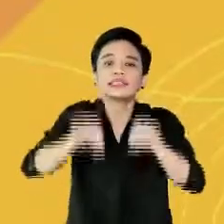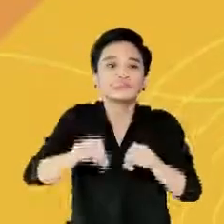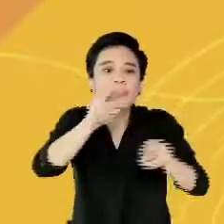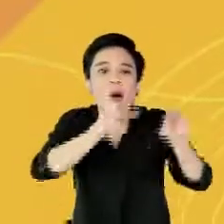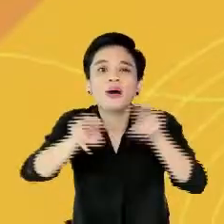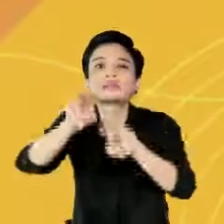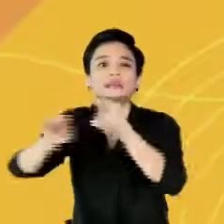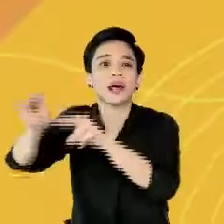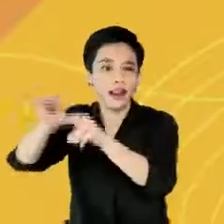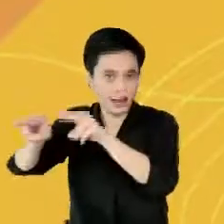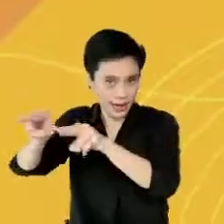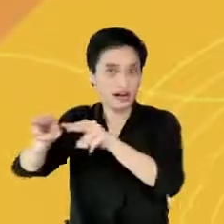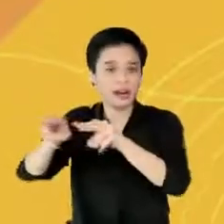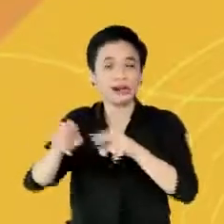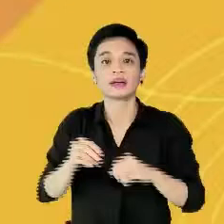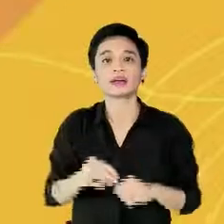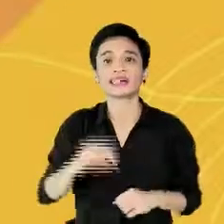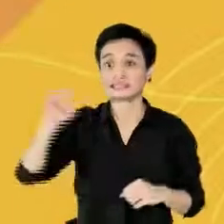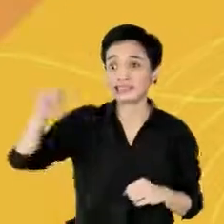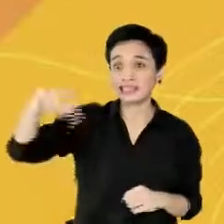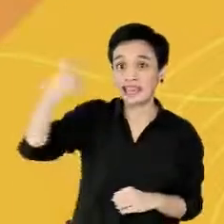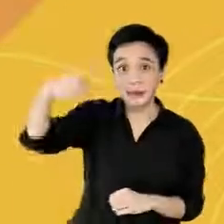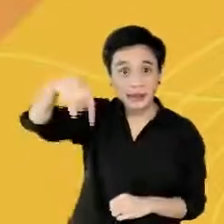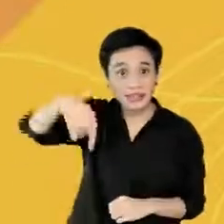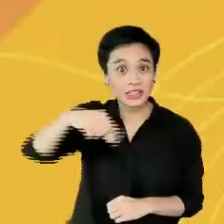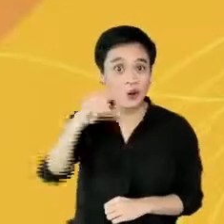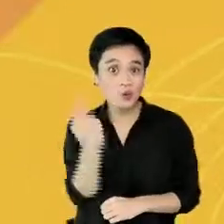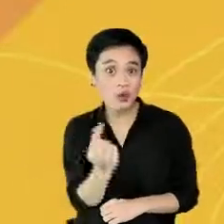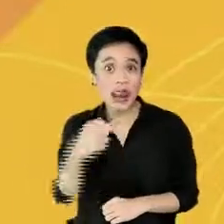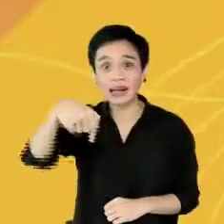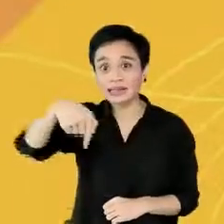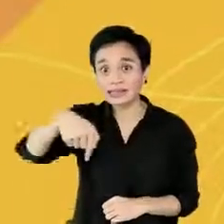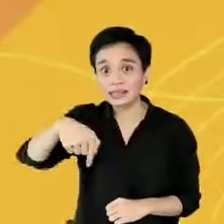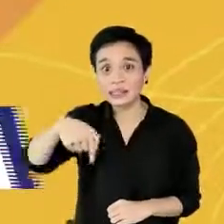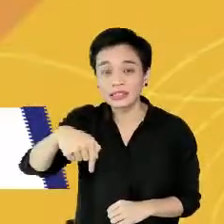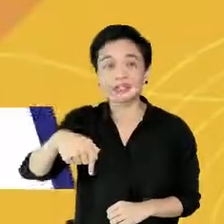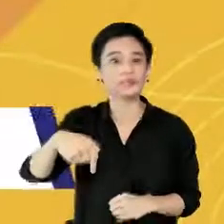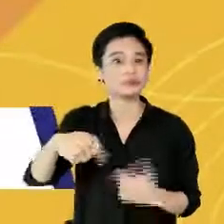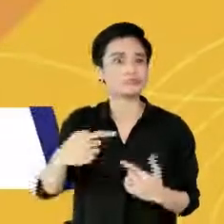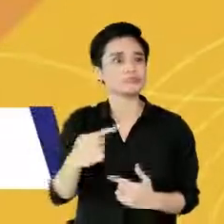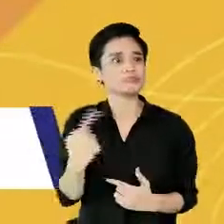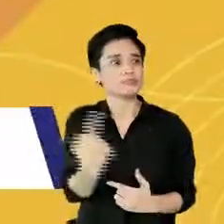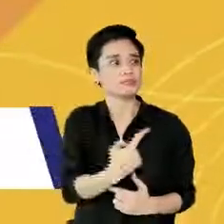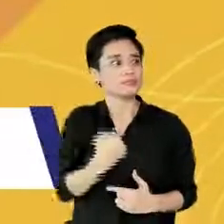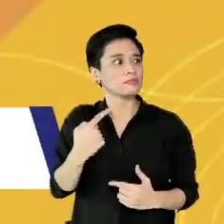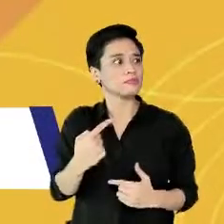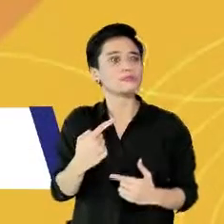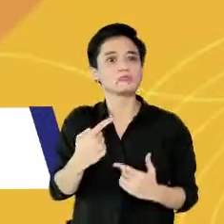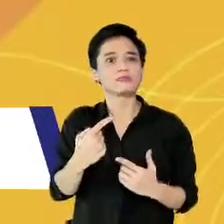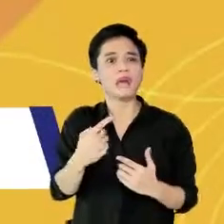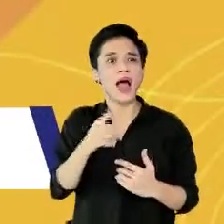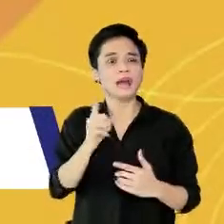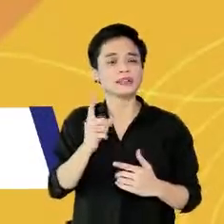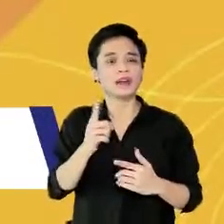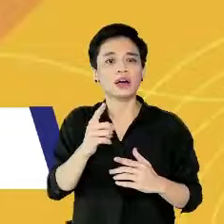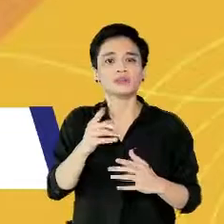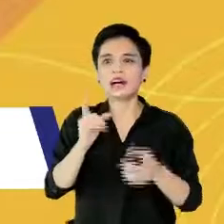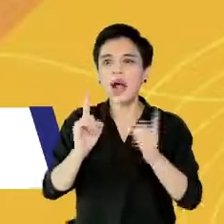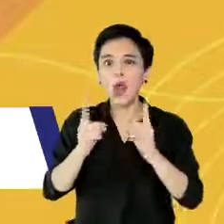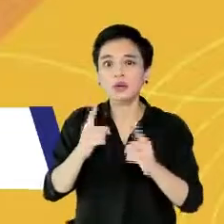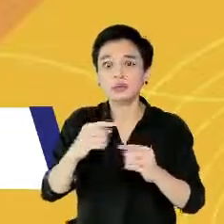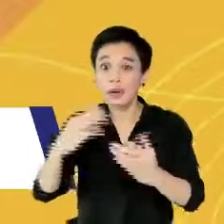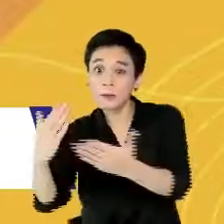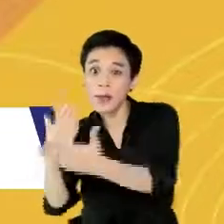Hai sampai dengan bulan ini sudah tadi timnas dan sudah dikumpulkan secara sosialisasi